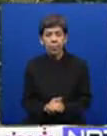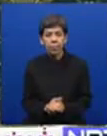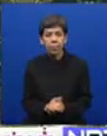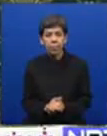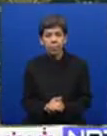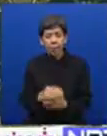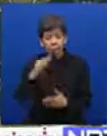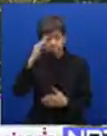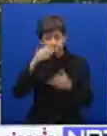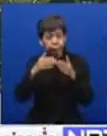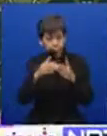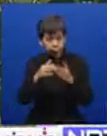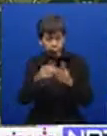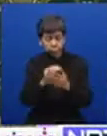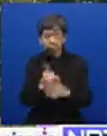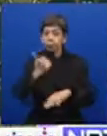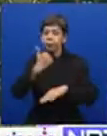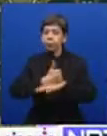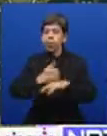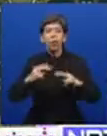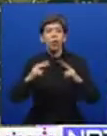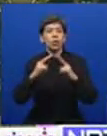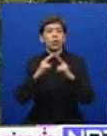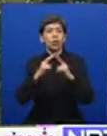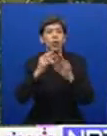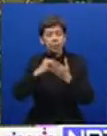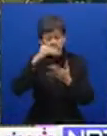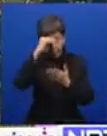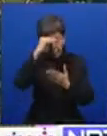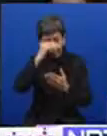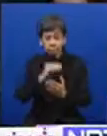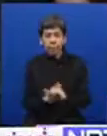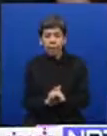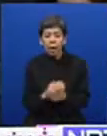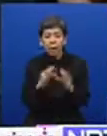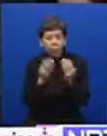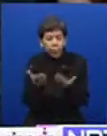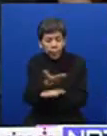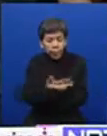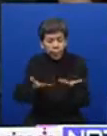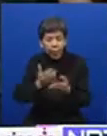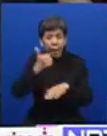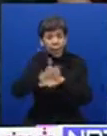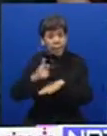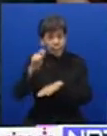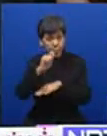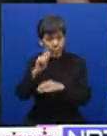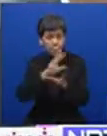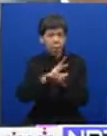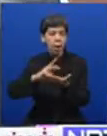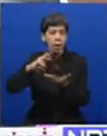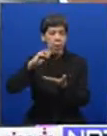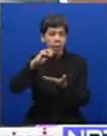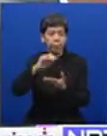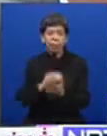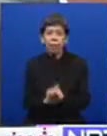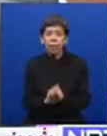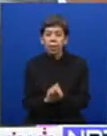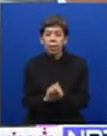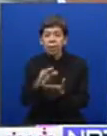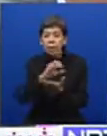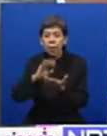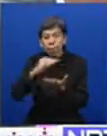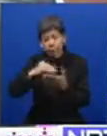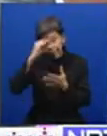พลเรือเอกณรงค์พิพัฒนาสายรัฐมนตรีว่าการกระทรวงศึกษาธิการประชุมร่วมกับอธิการบดีมหาวิทยาลัยและ